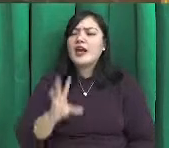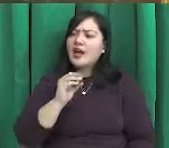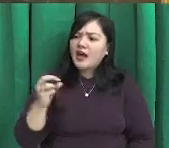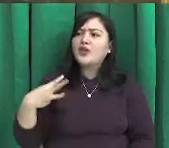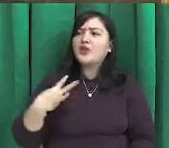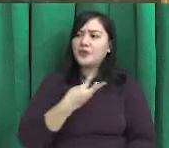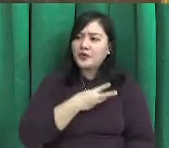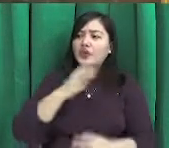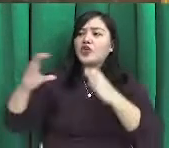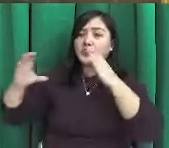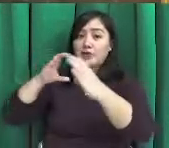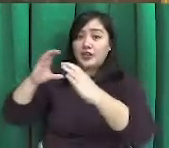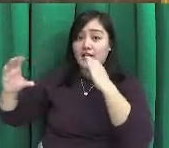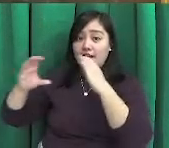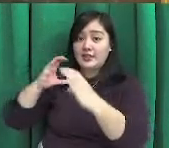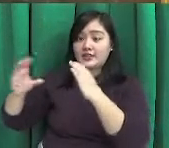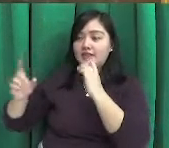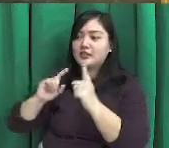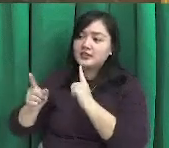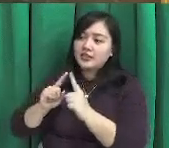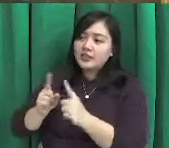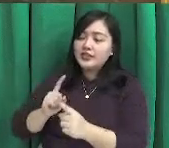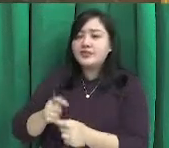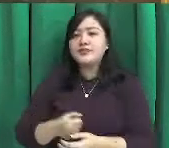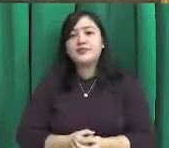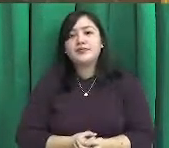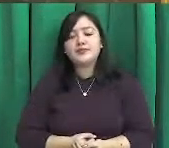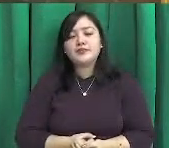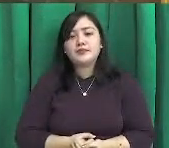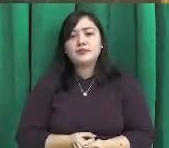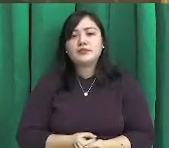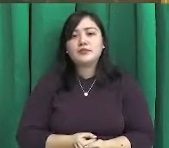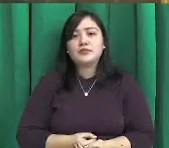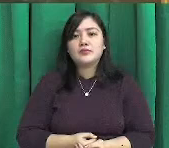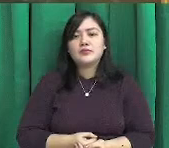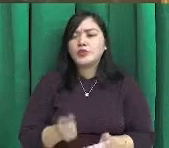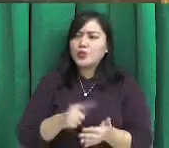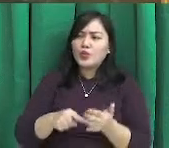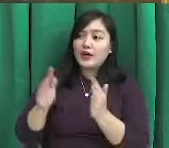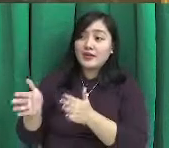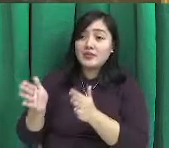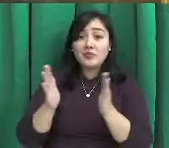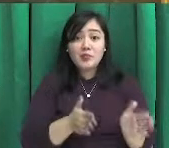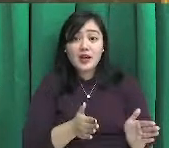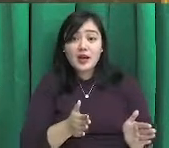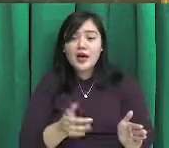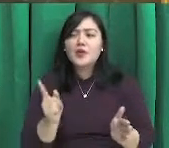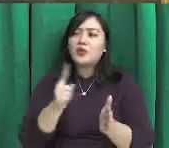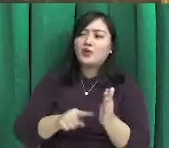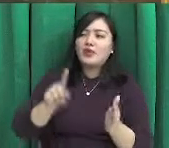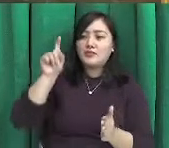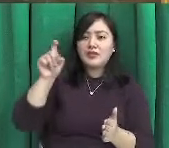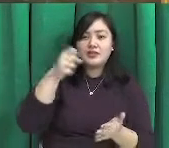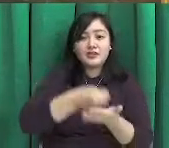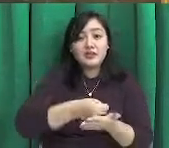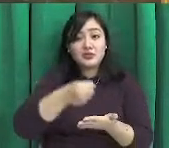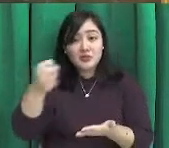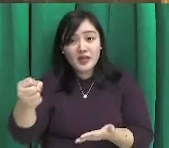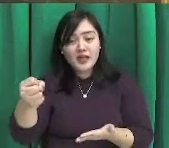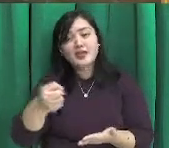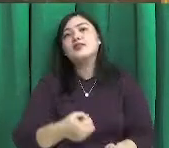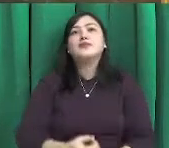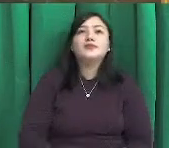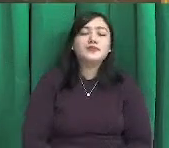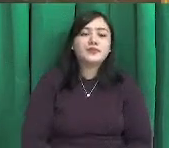pera natin. Itong ano, okay. So anong plano? Anong may gagastusin si Janel? Kasi si Janel pa ang